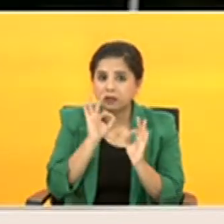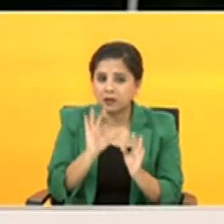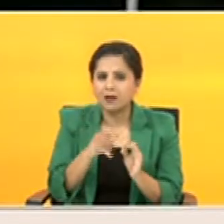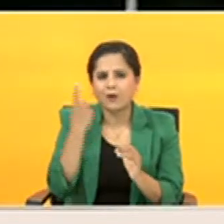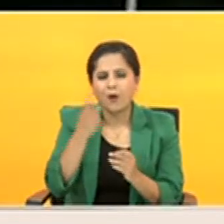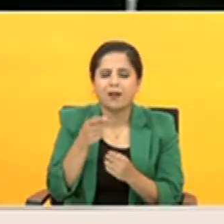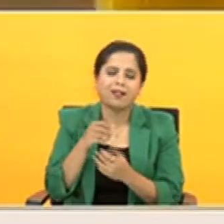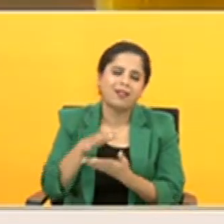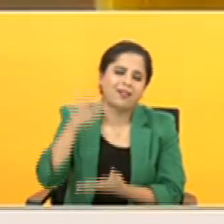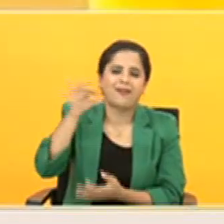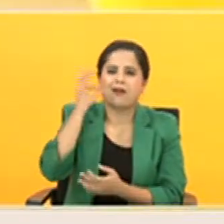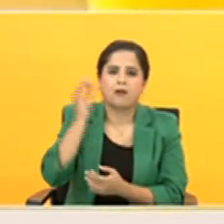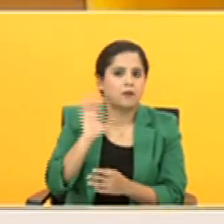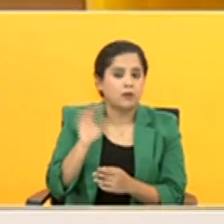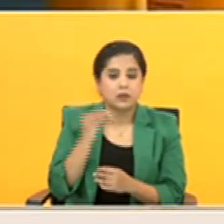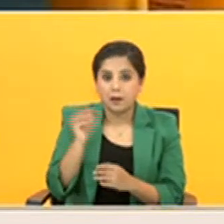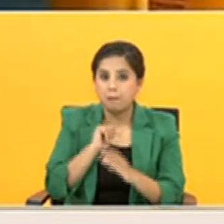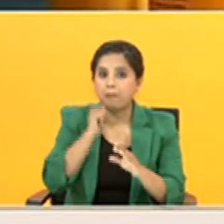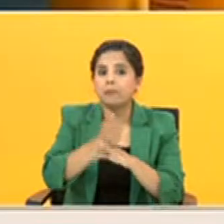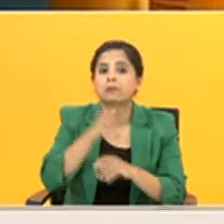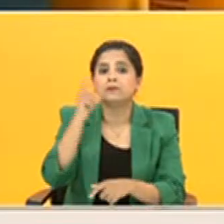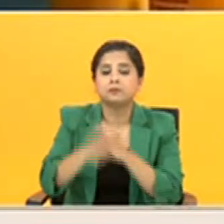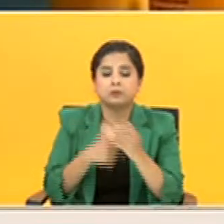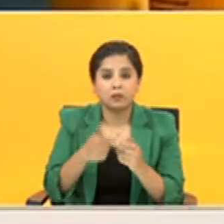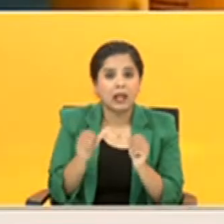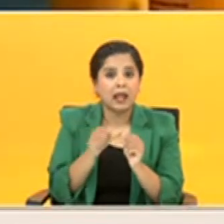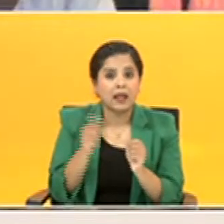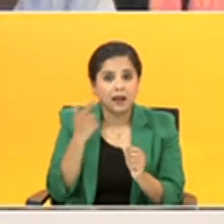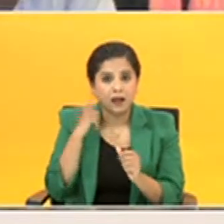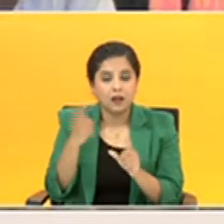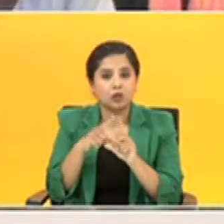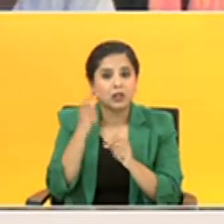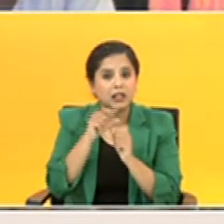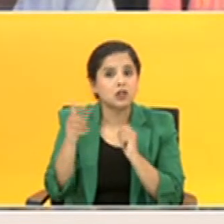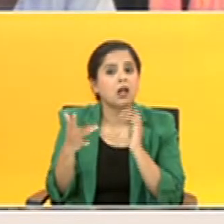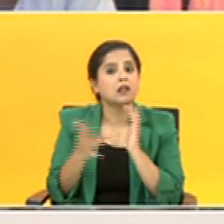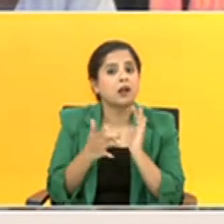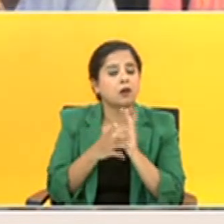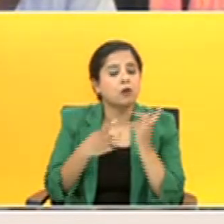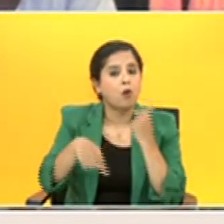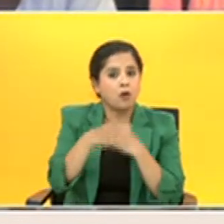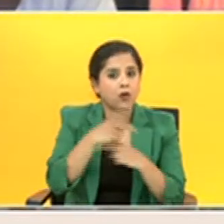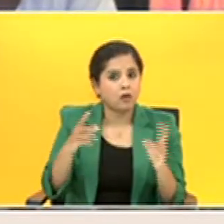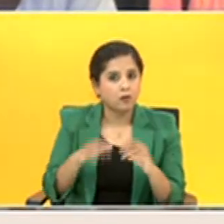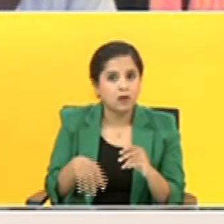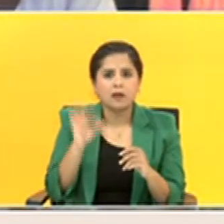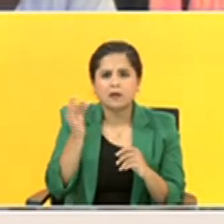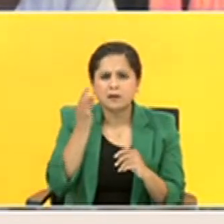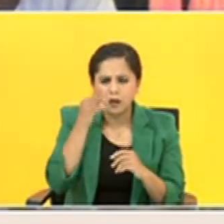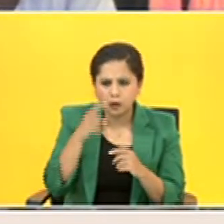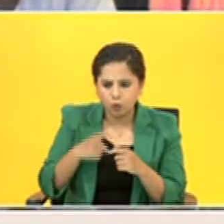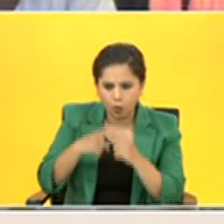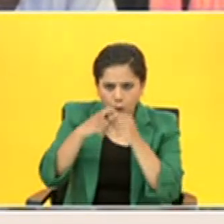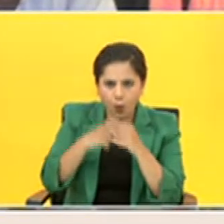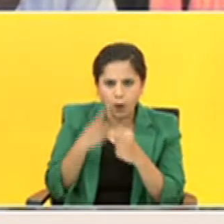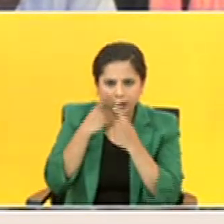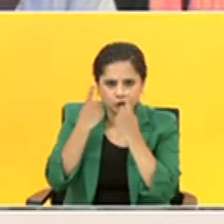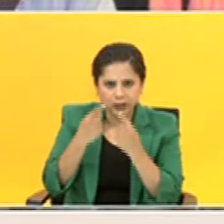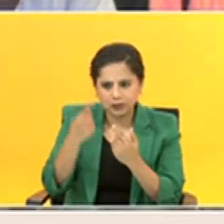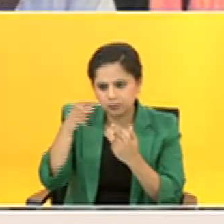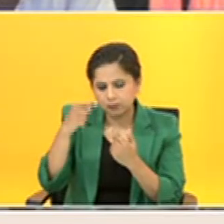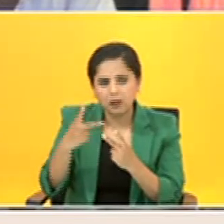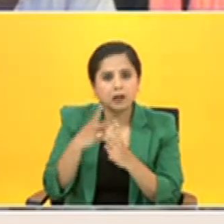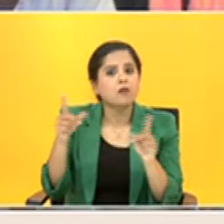है। कुछ स्टार्टअप अब एआई और डिजिटल टेक्नोलॉजी से शहद की गुणवत्ता को प्रमाणित कर रहे